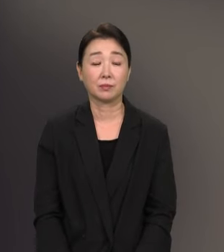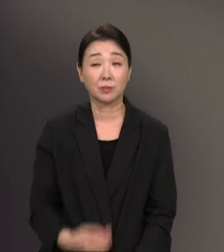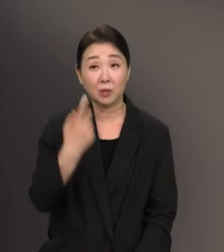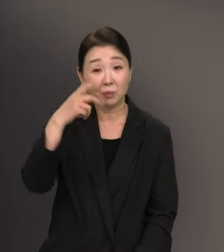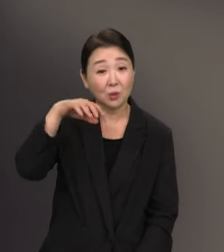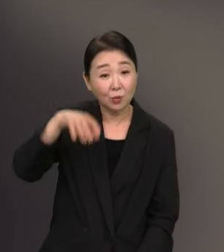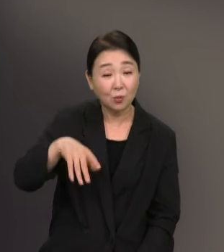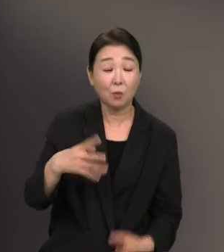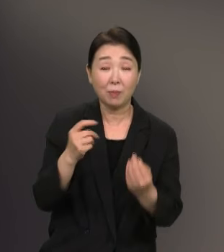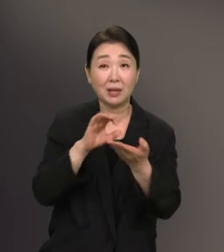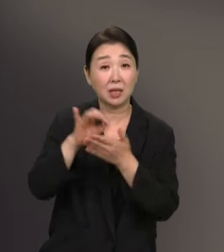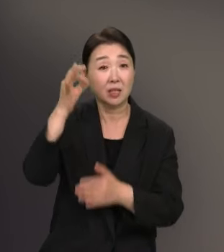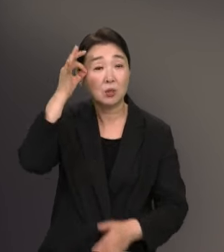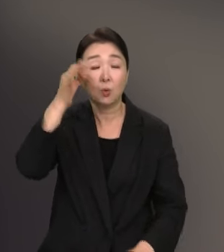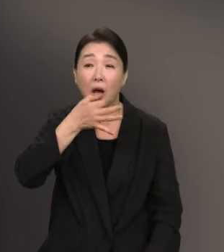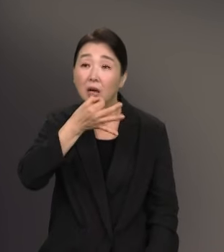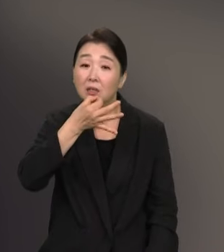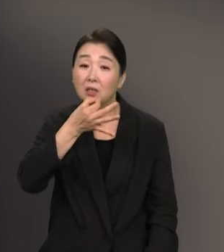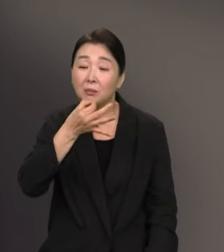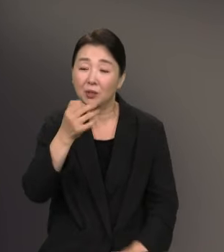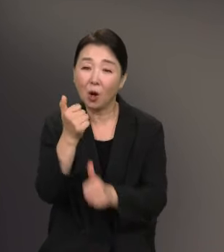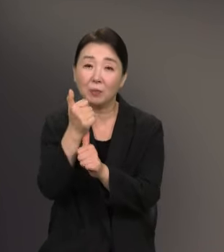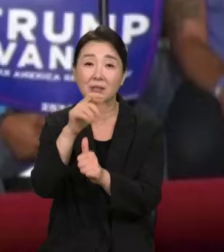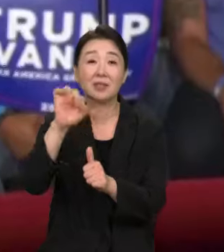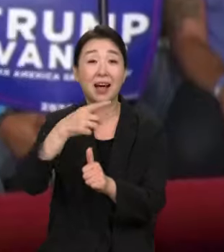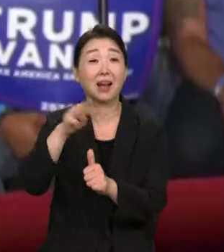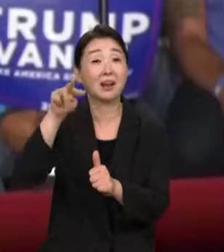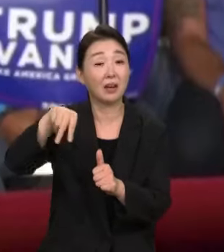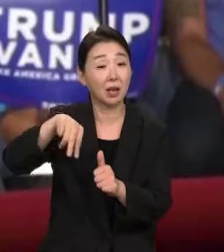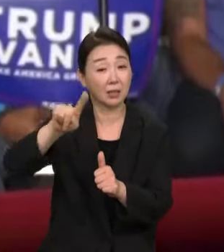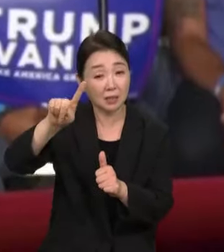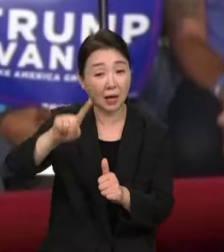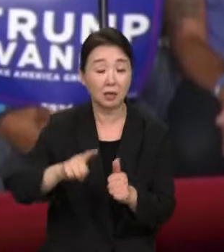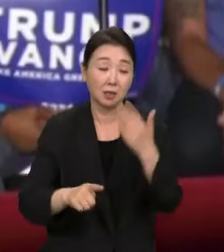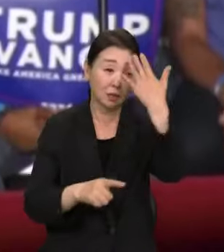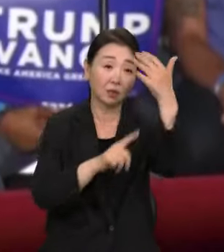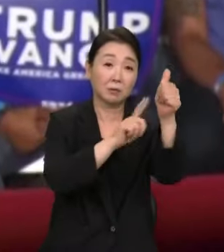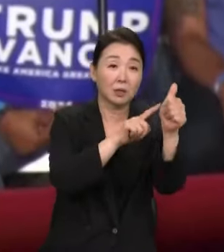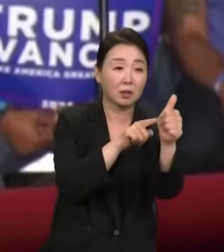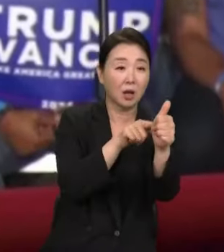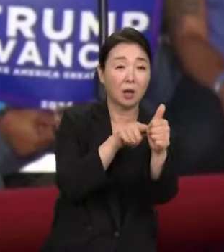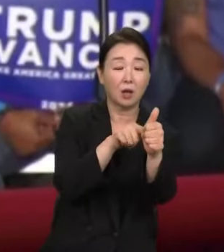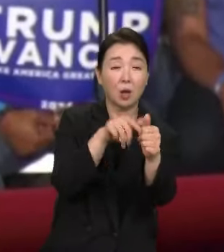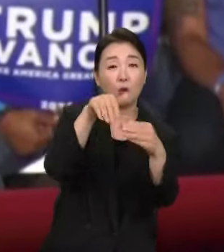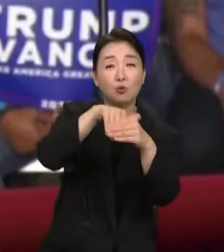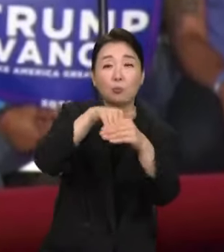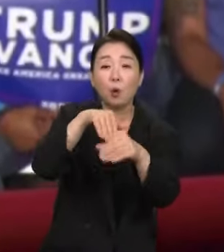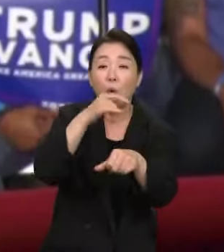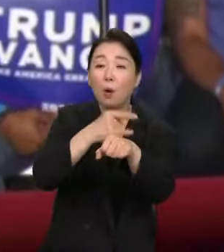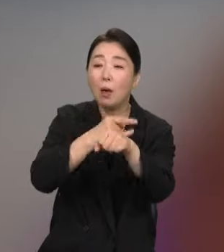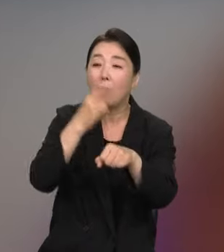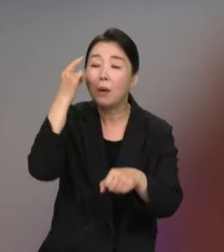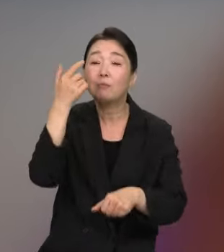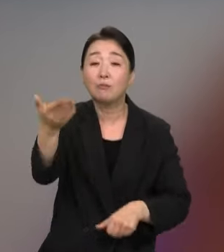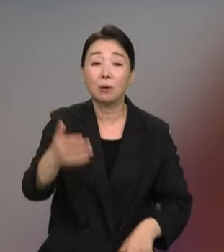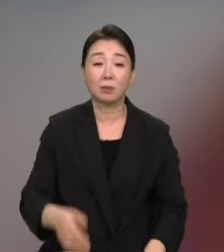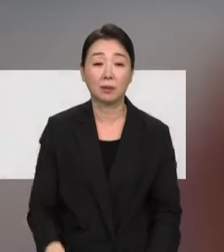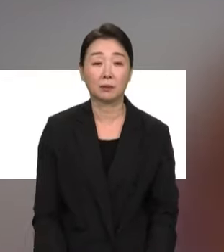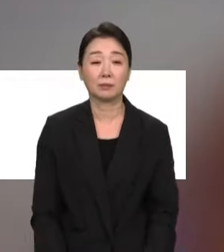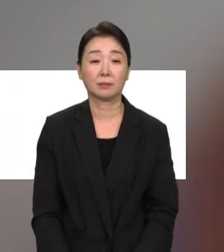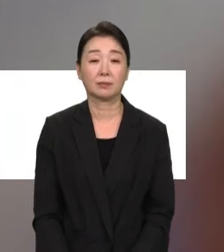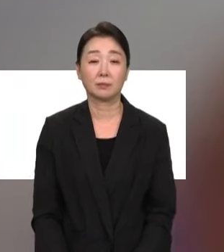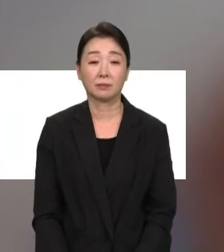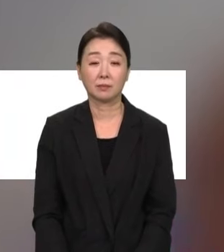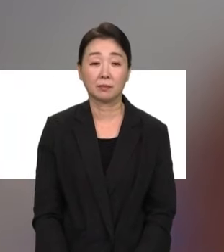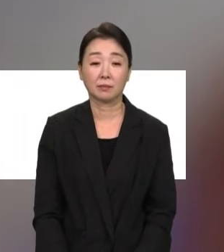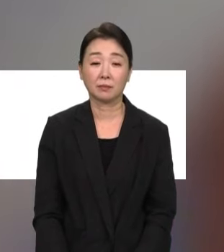미국에서 많이 쓰는 인공지능 음성 비서 알렉사입니다. 트럼프 후보에게 투표해야 하는 이유를 물었습니다. Why should I vote for